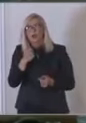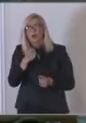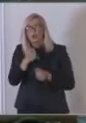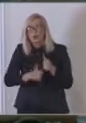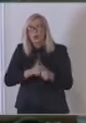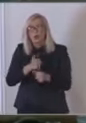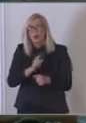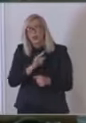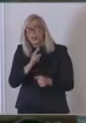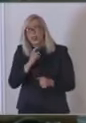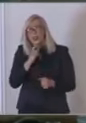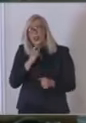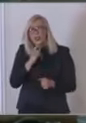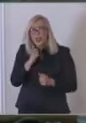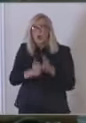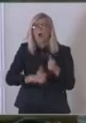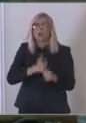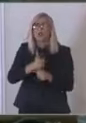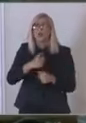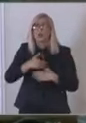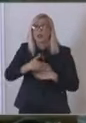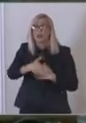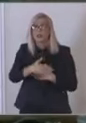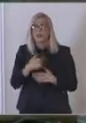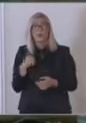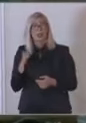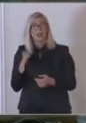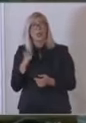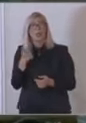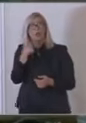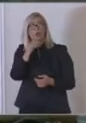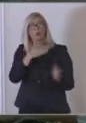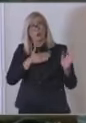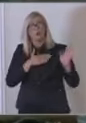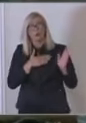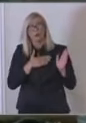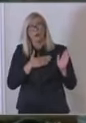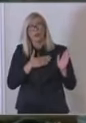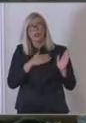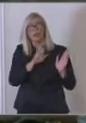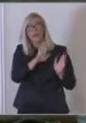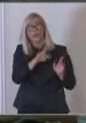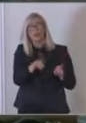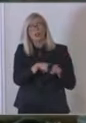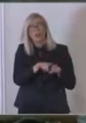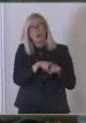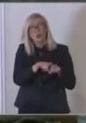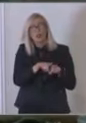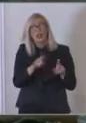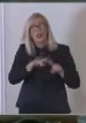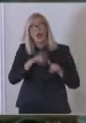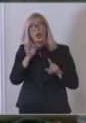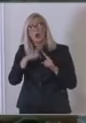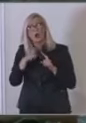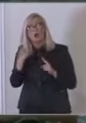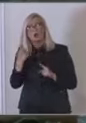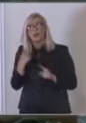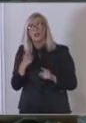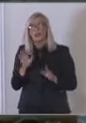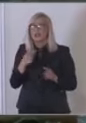rëndësi strategjike dhe nuk flasim për vite, por me decenja. Më intereson se çfarë ju premtuat kolegu tuaj Hoti, a